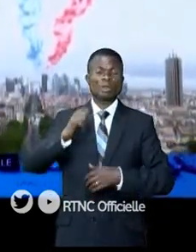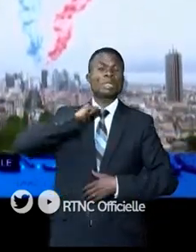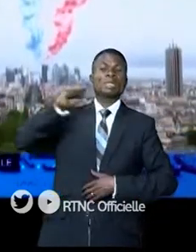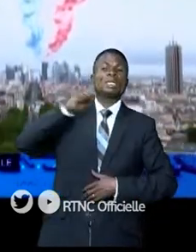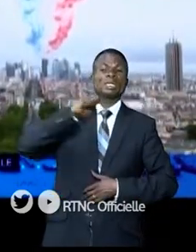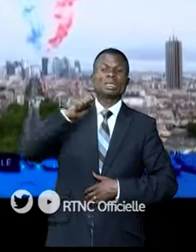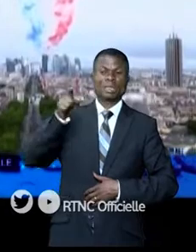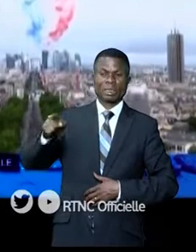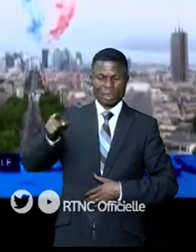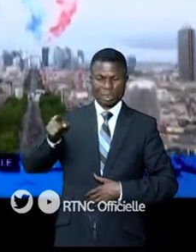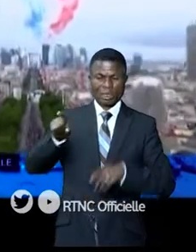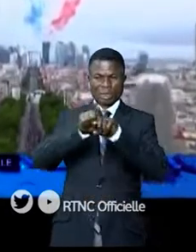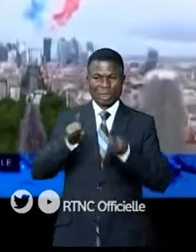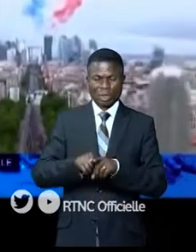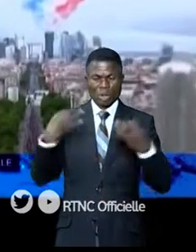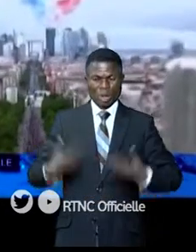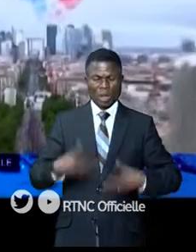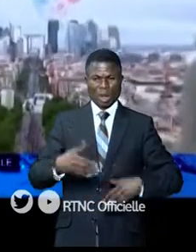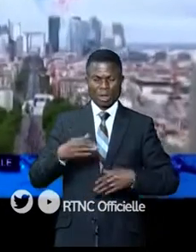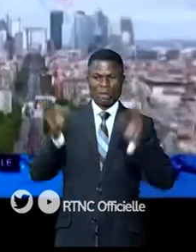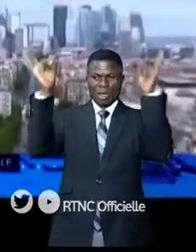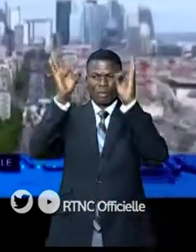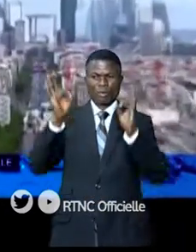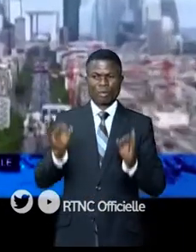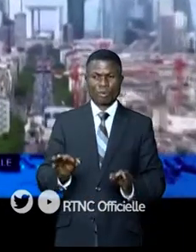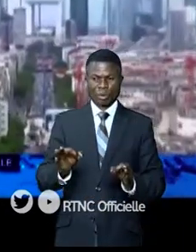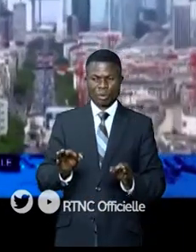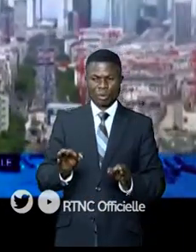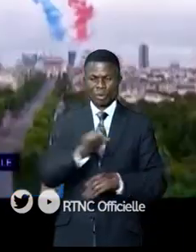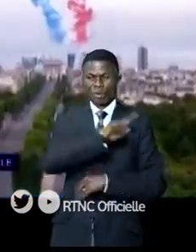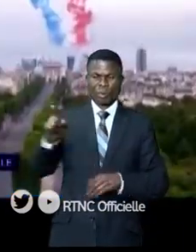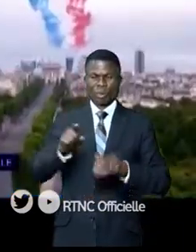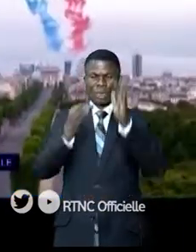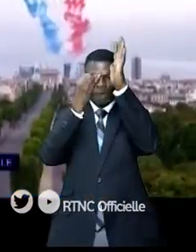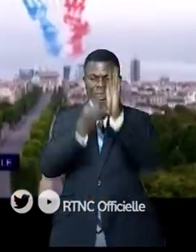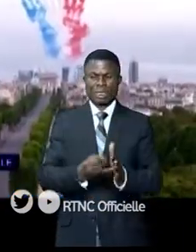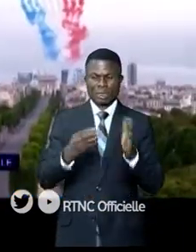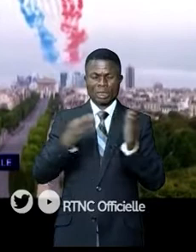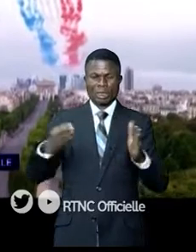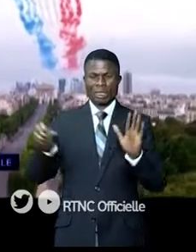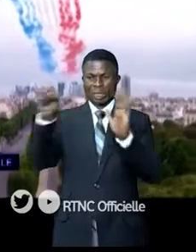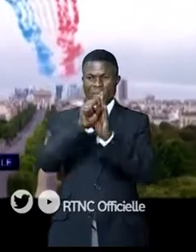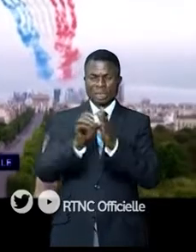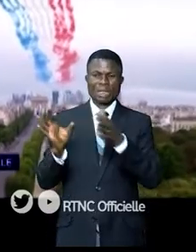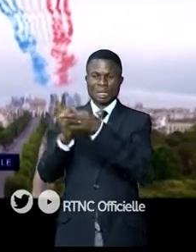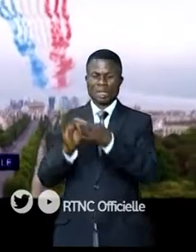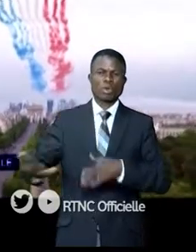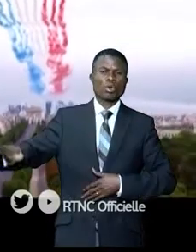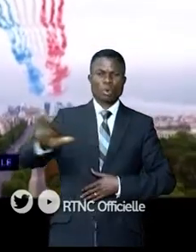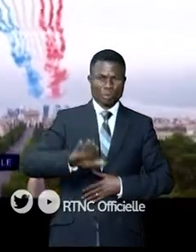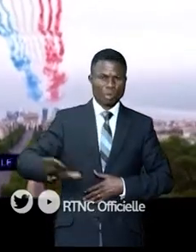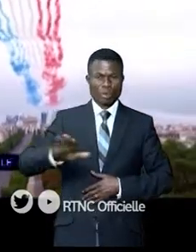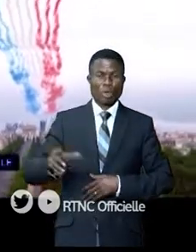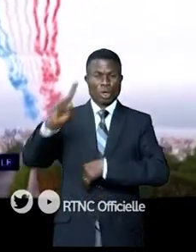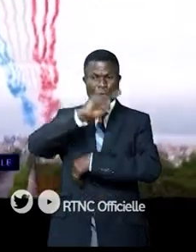absolue, ainsi que la fête de la Fédération de 1790, symbole de l'union de la nation.